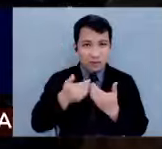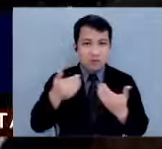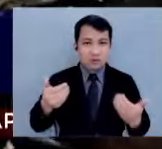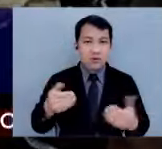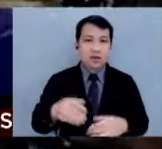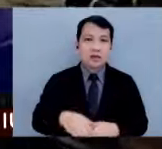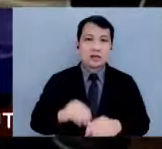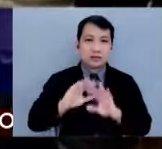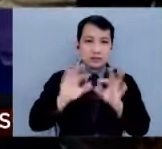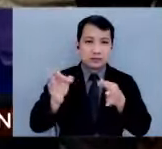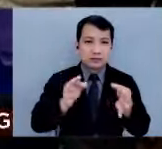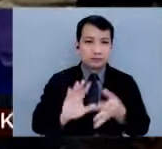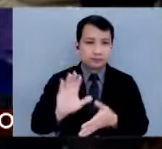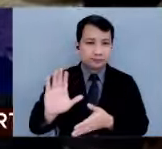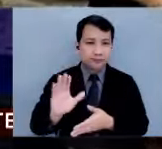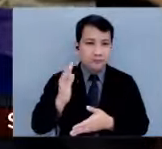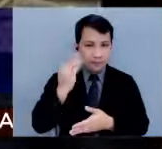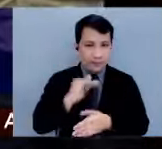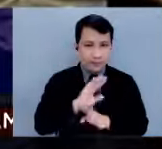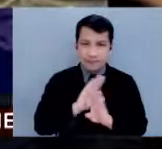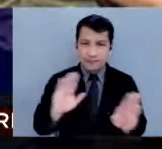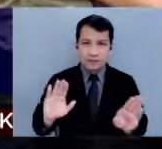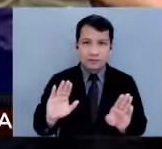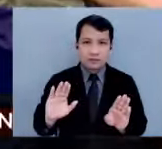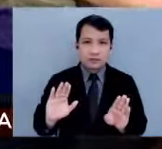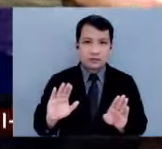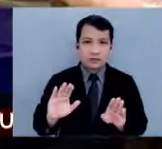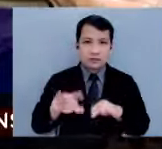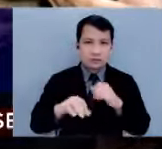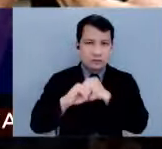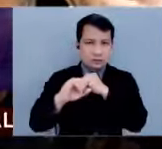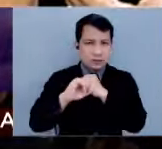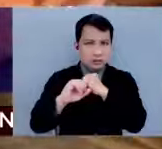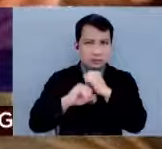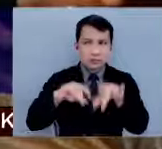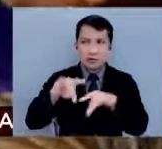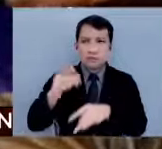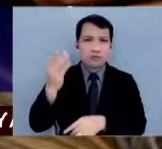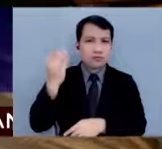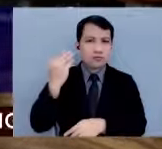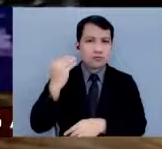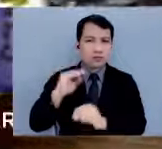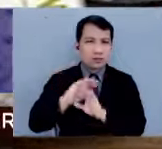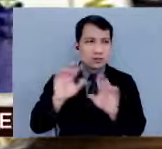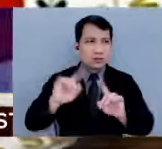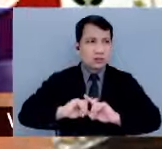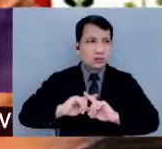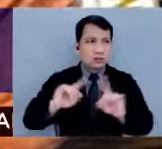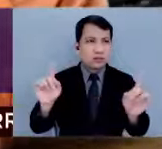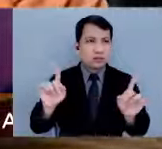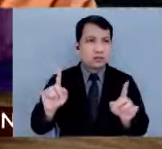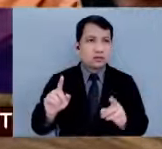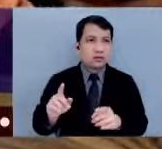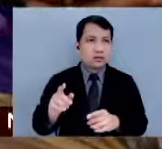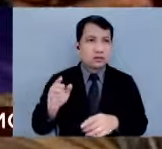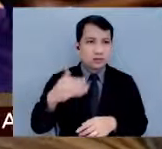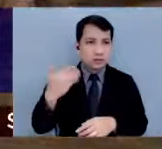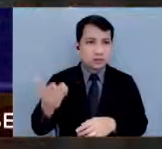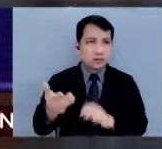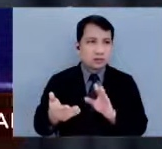Senator Padilla na hindi niya campaign contributor si Kibuloy noong eleksyon. Ibang pabor daw ang ibinigay sa kanya ng